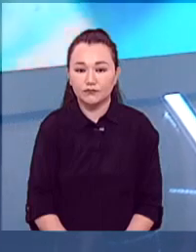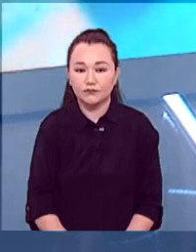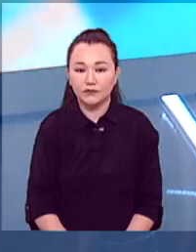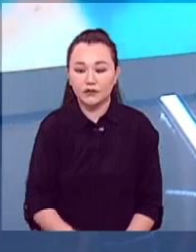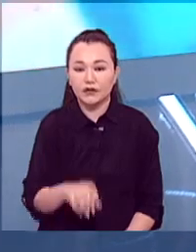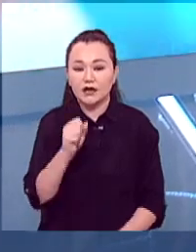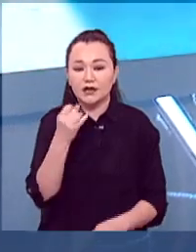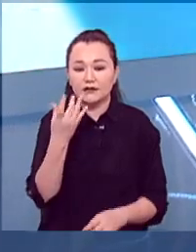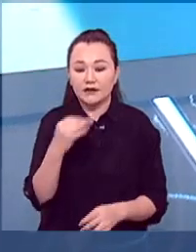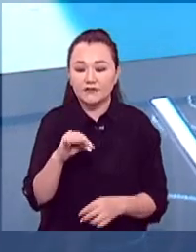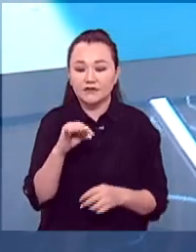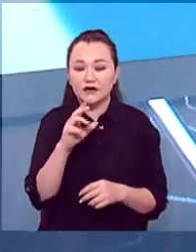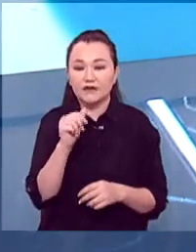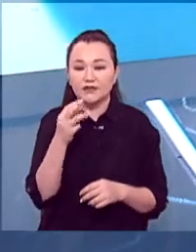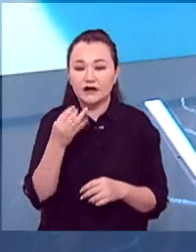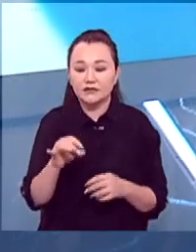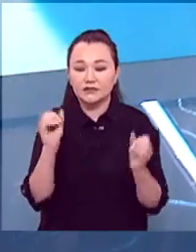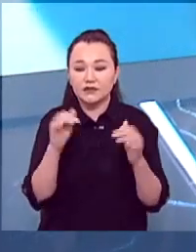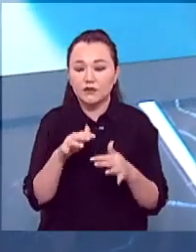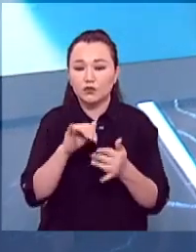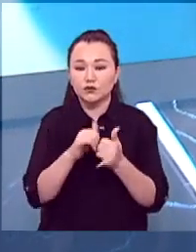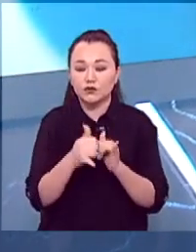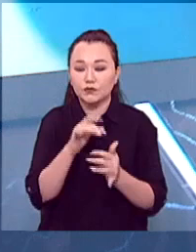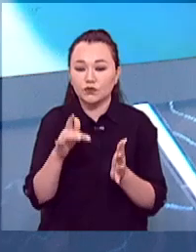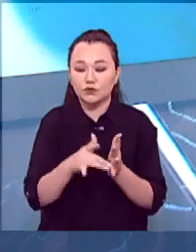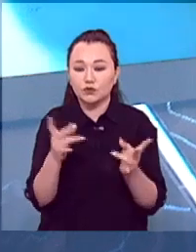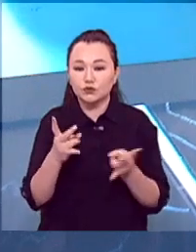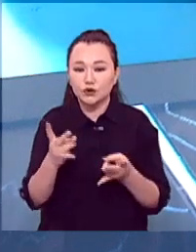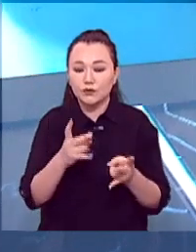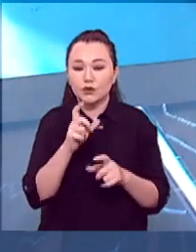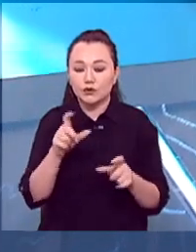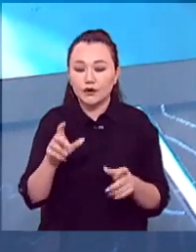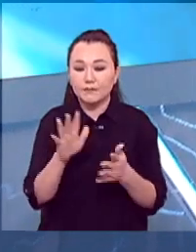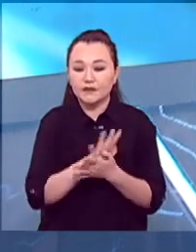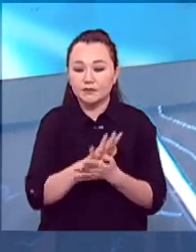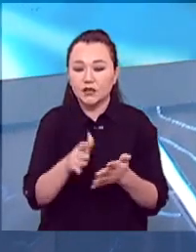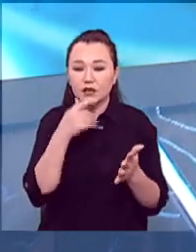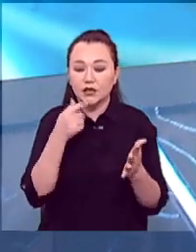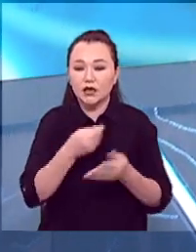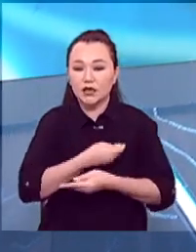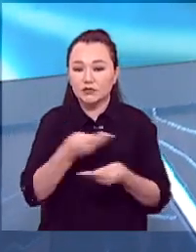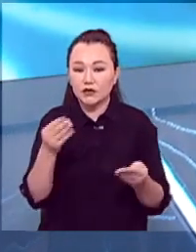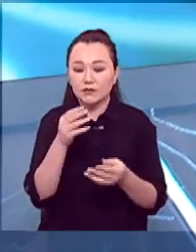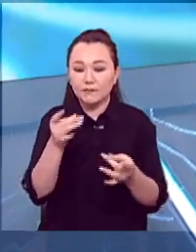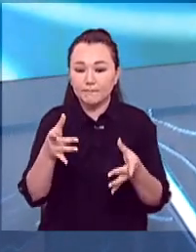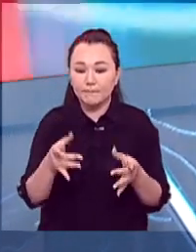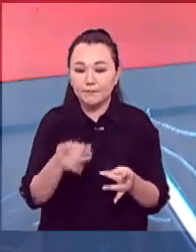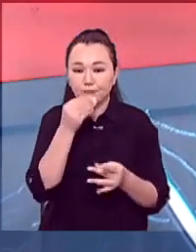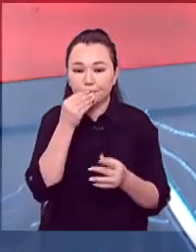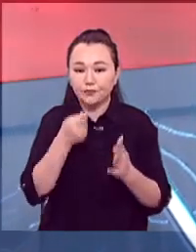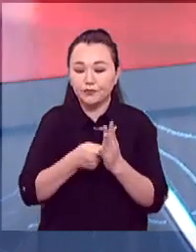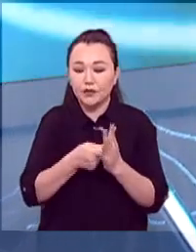в андреевском кафедральном соборе усть-каменогорска нуждающимся гражданам бесплатно раздают ланчбоксы с едой